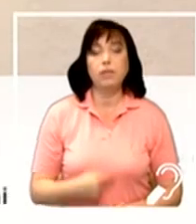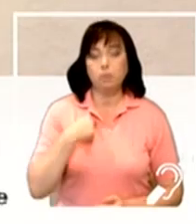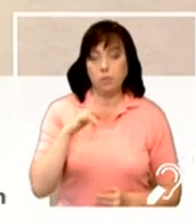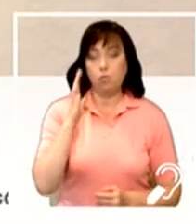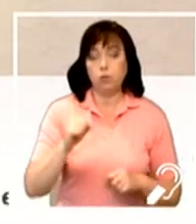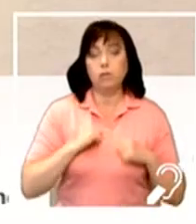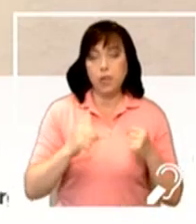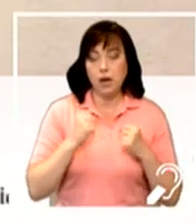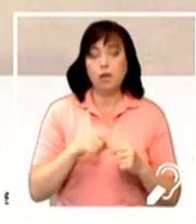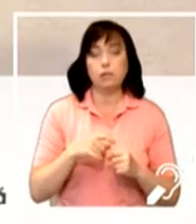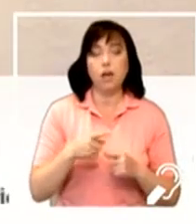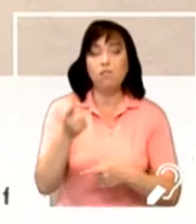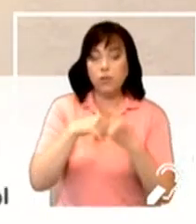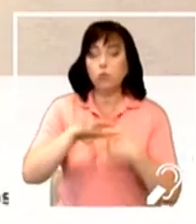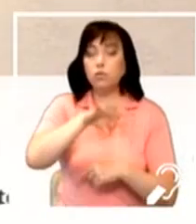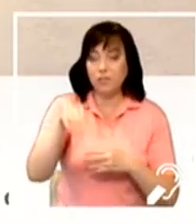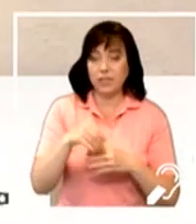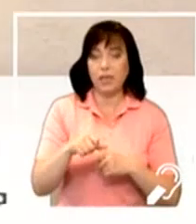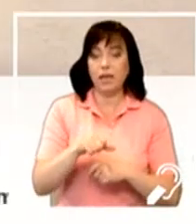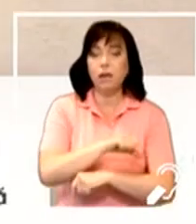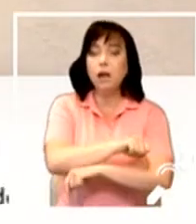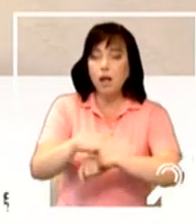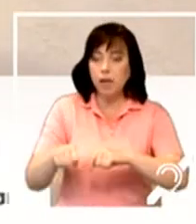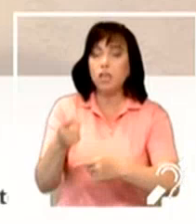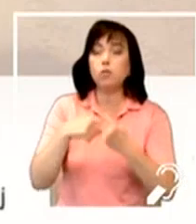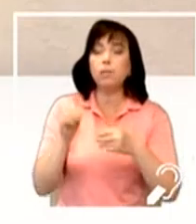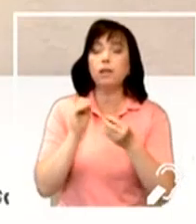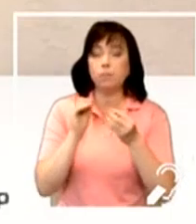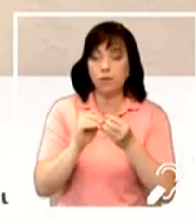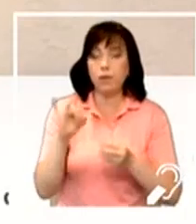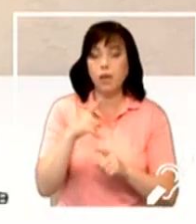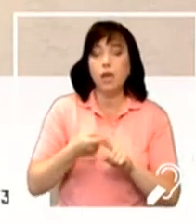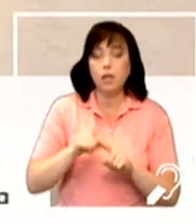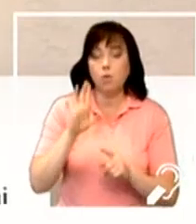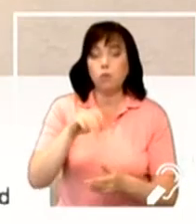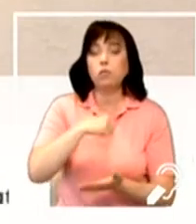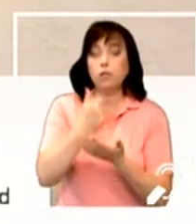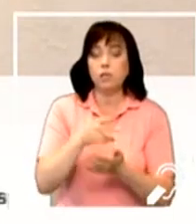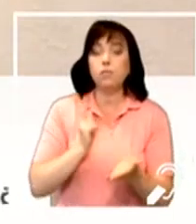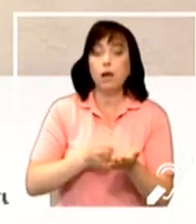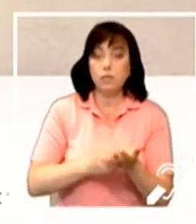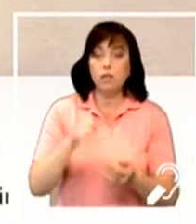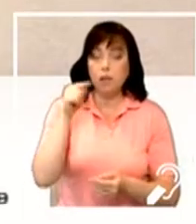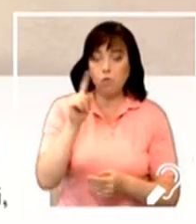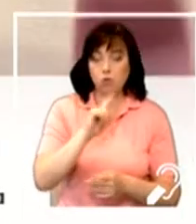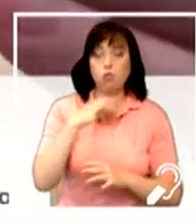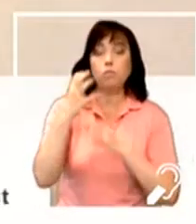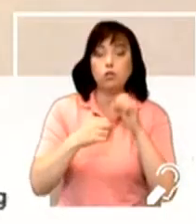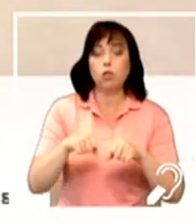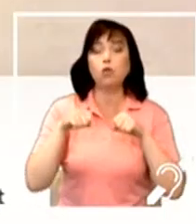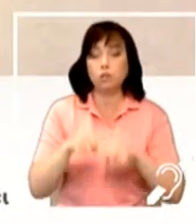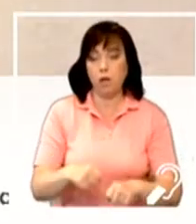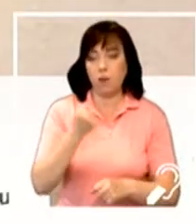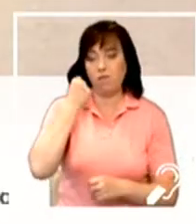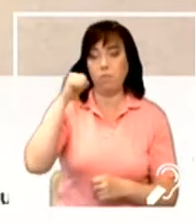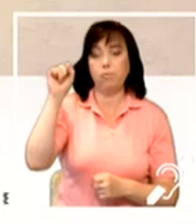і людські цінності не зламати жодній державі терористу. І навіть такій